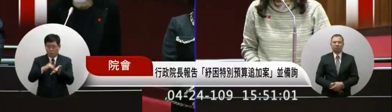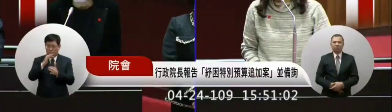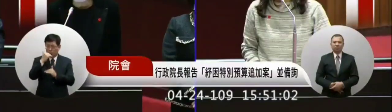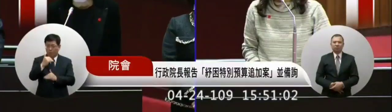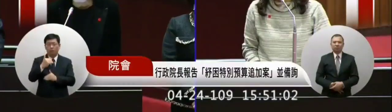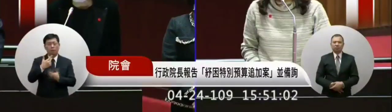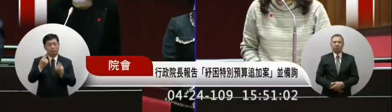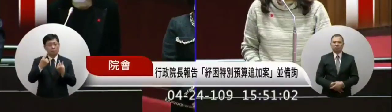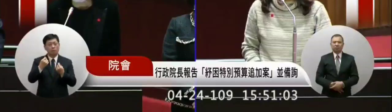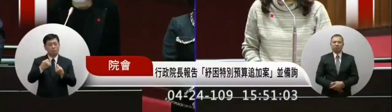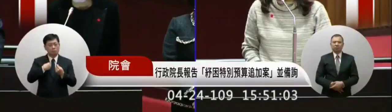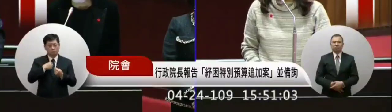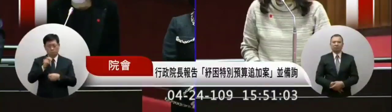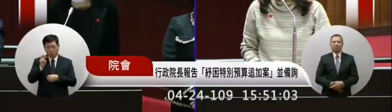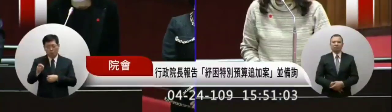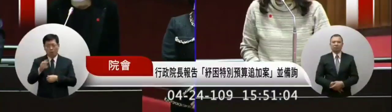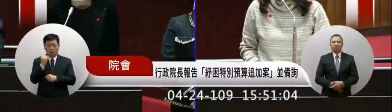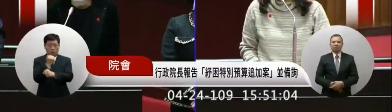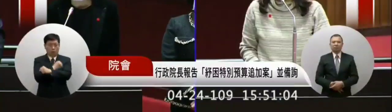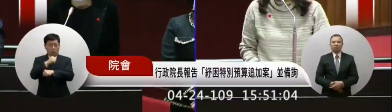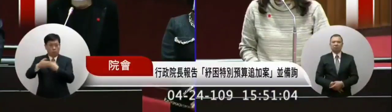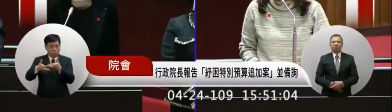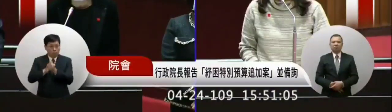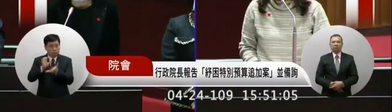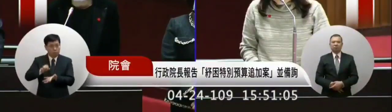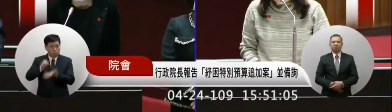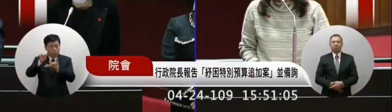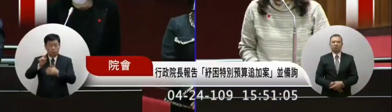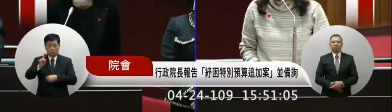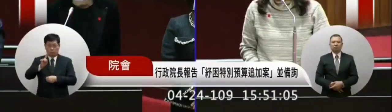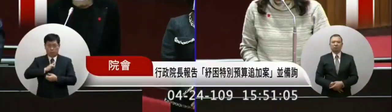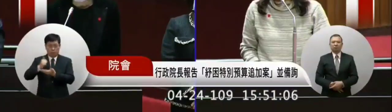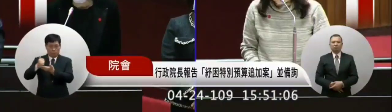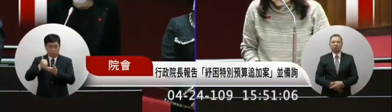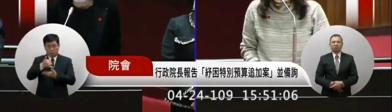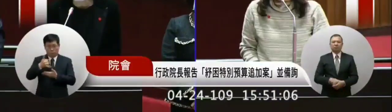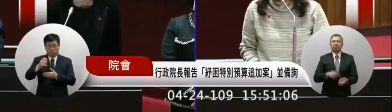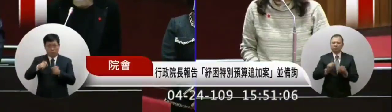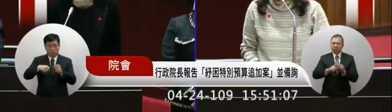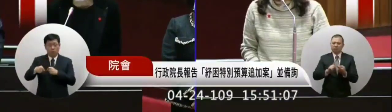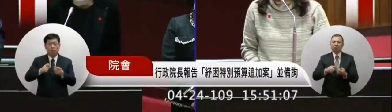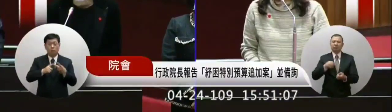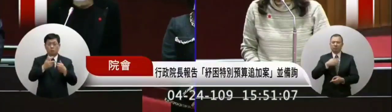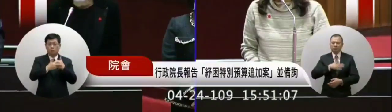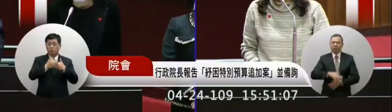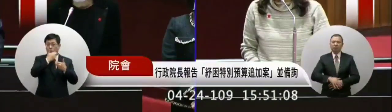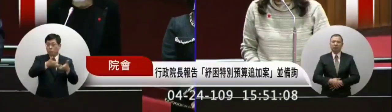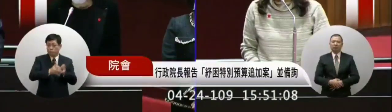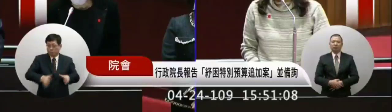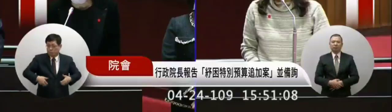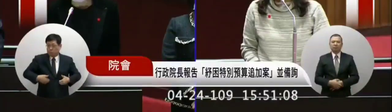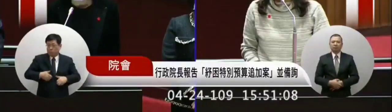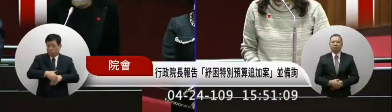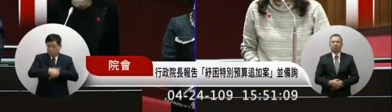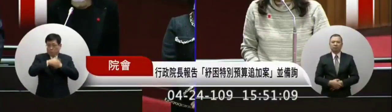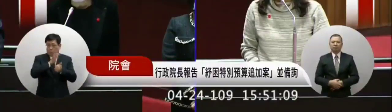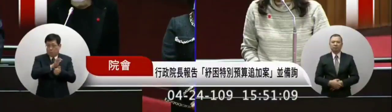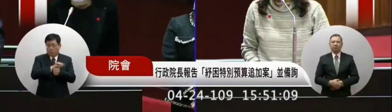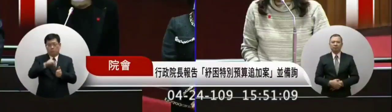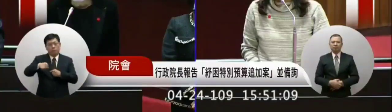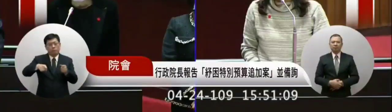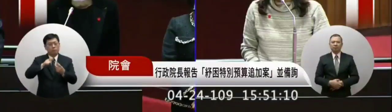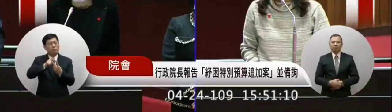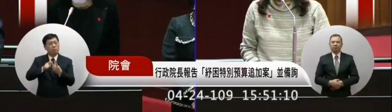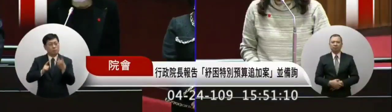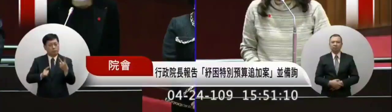有限，所以我也是索性看到说劳动部提出自雇者方案，然后卫福部有这个急难救助方案了。那我